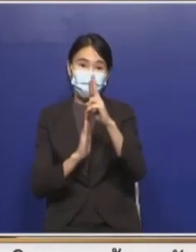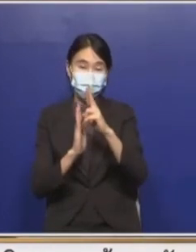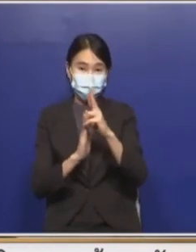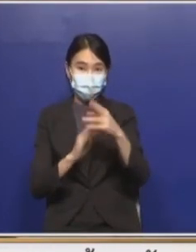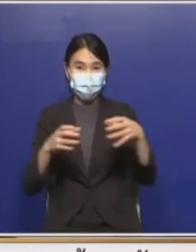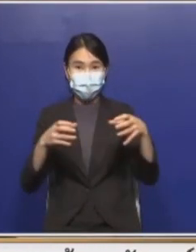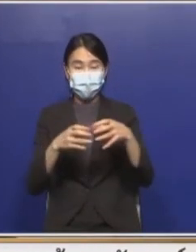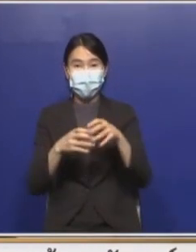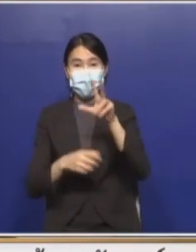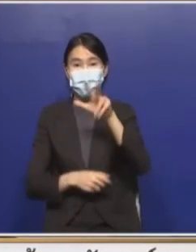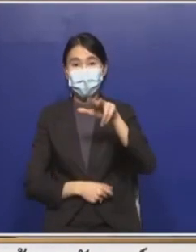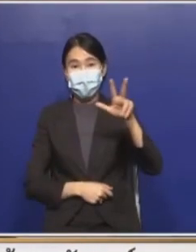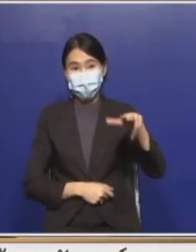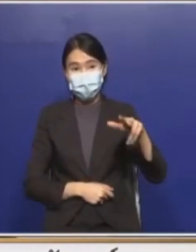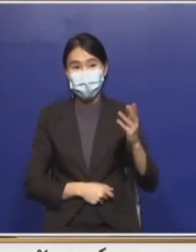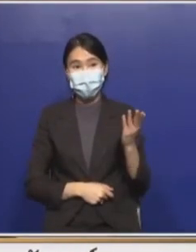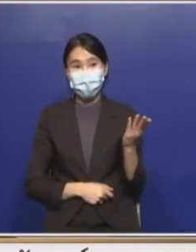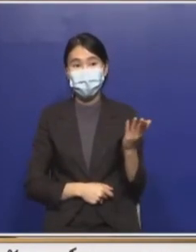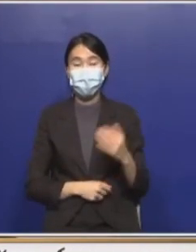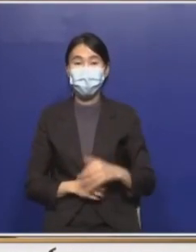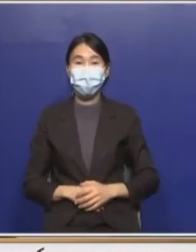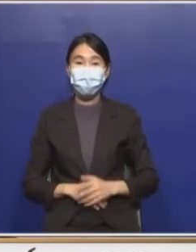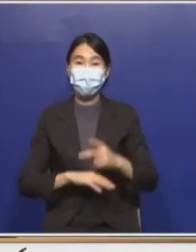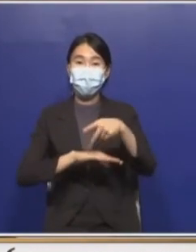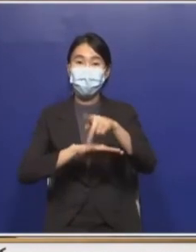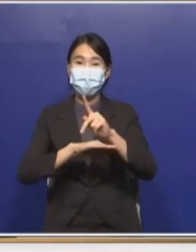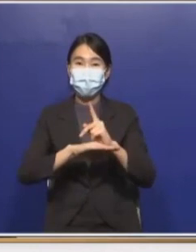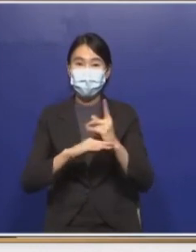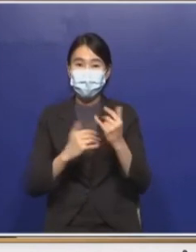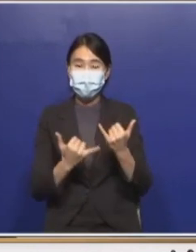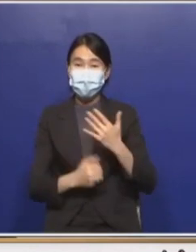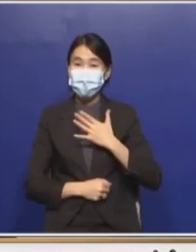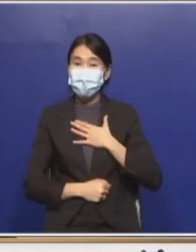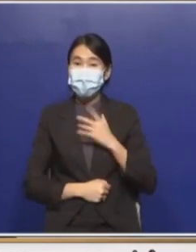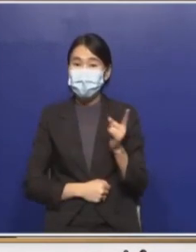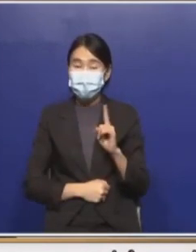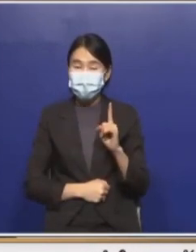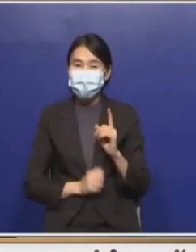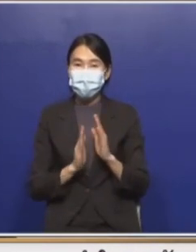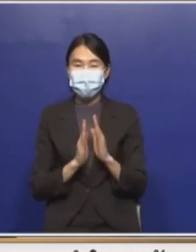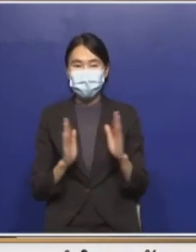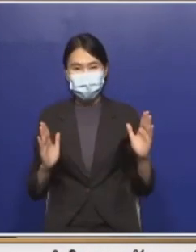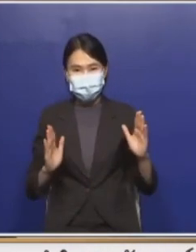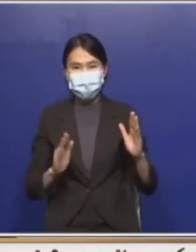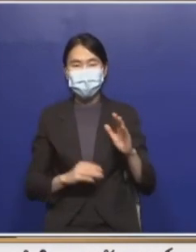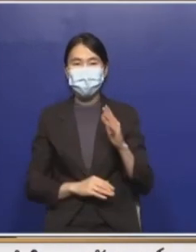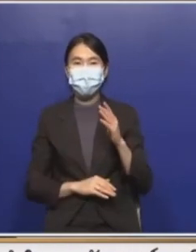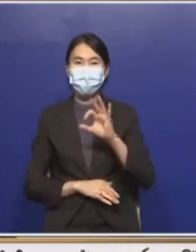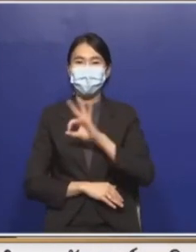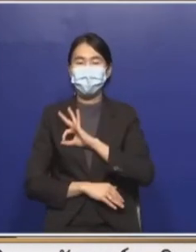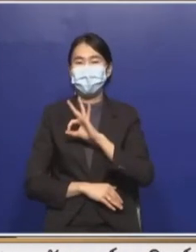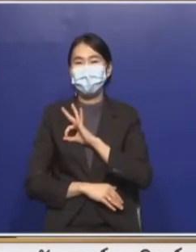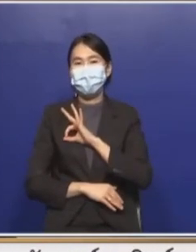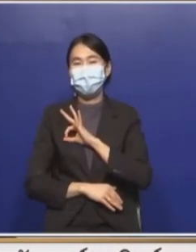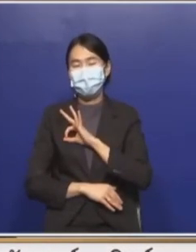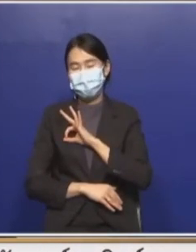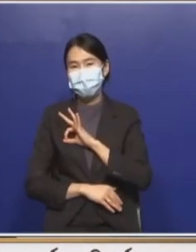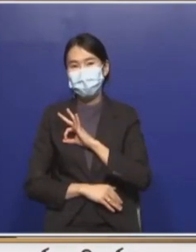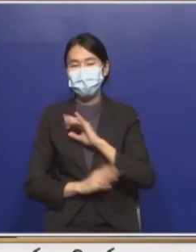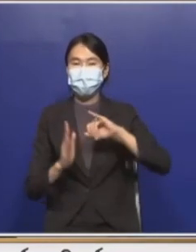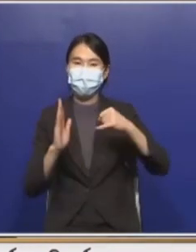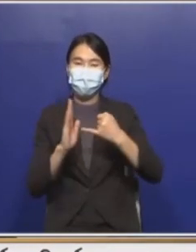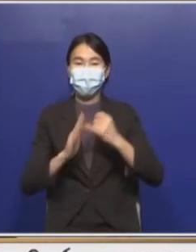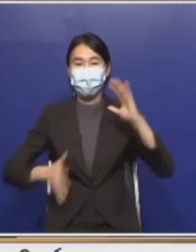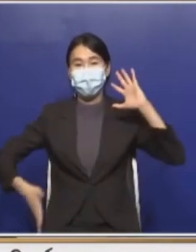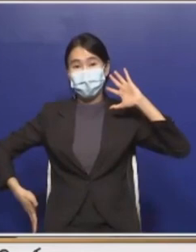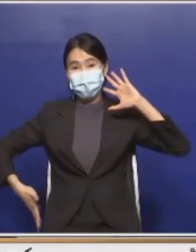ยท่านประธานครับก่อนอื่นต้องขอบคุณท่านอุบลศักดิ์บัวหลวงงามสมาชิกสภาผู้แทนราษฎรจังหวัดลพบุรี